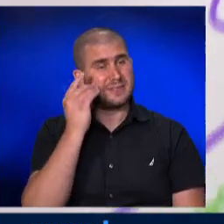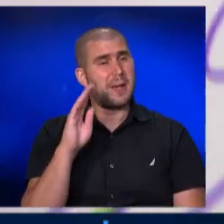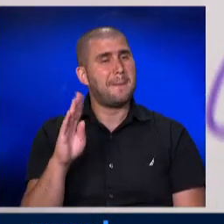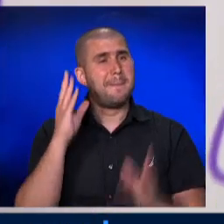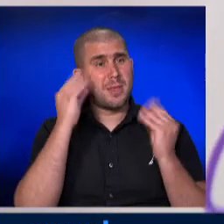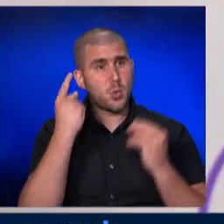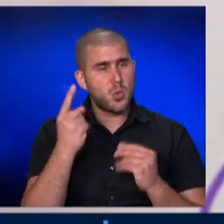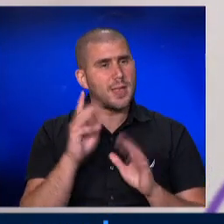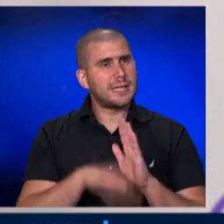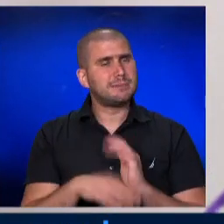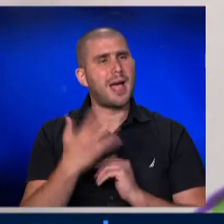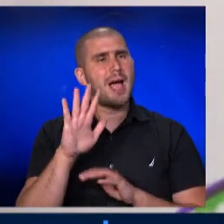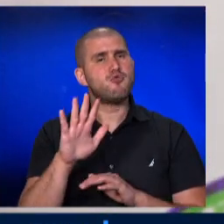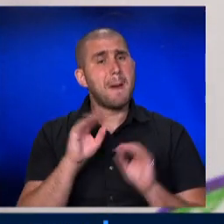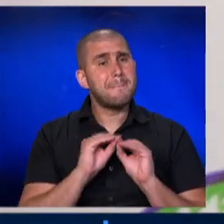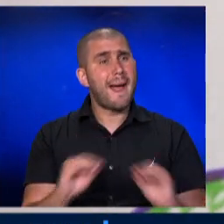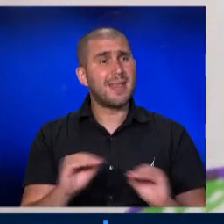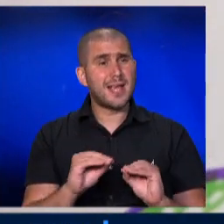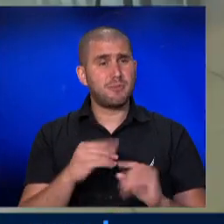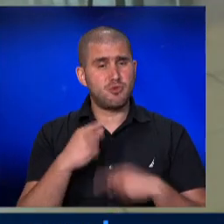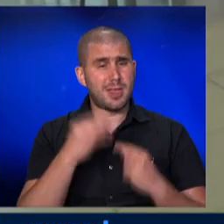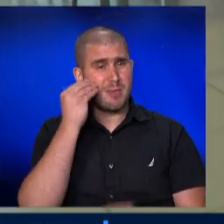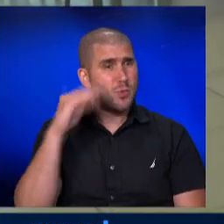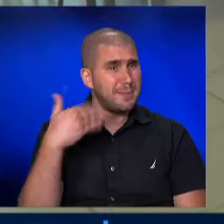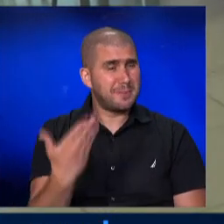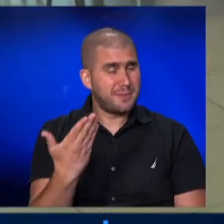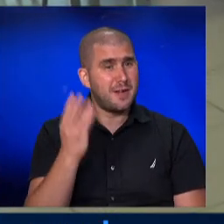גוריון חסרים 5 מחנכים לשנת הלימודים הבאה,